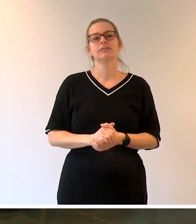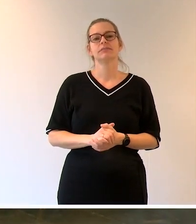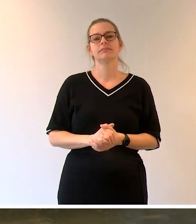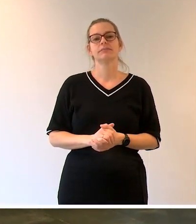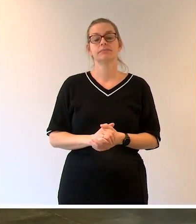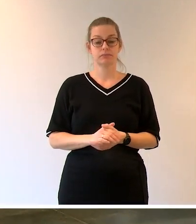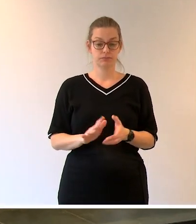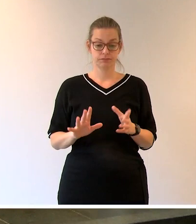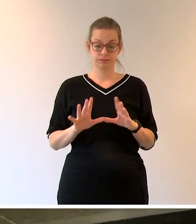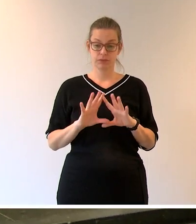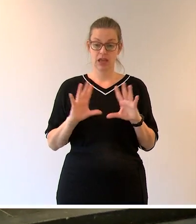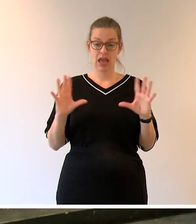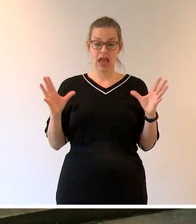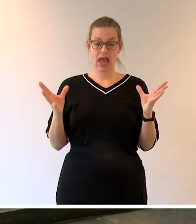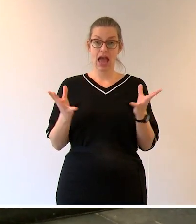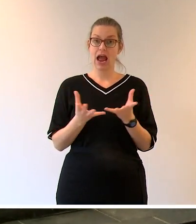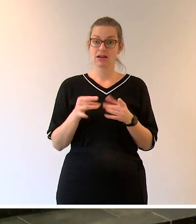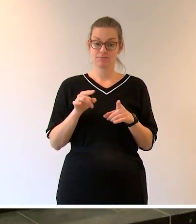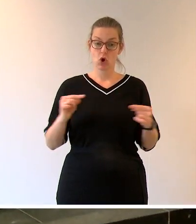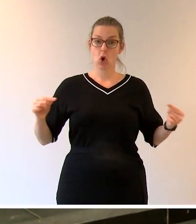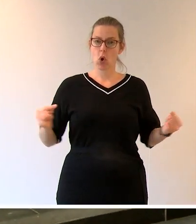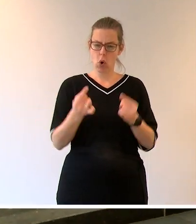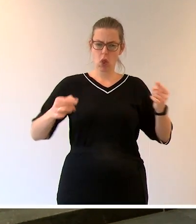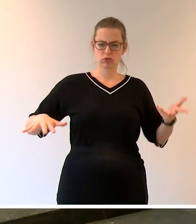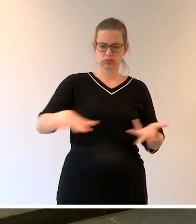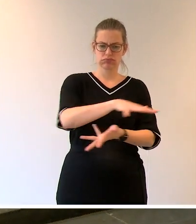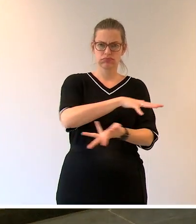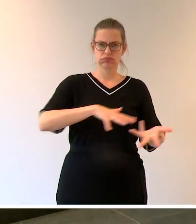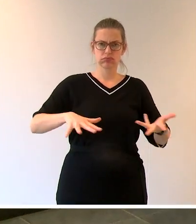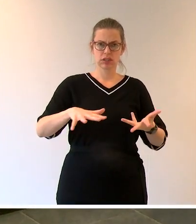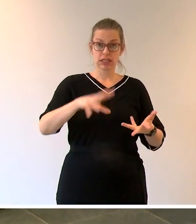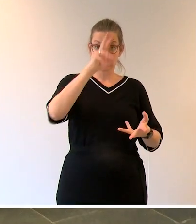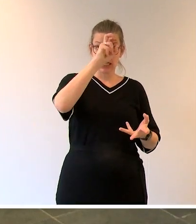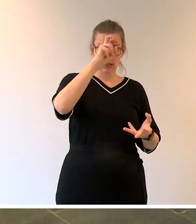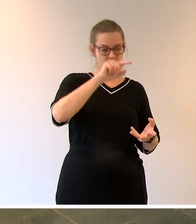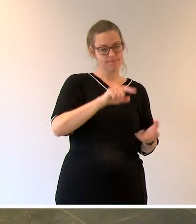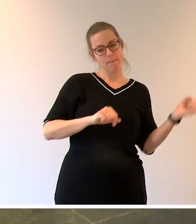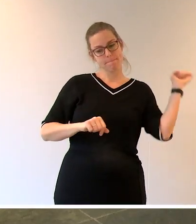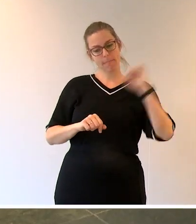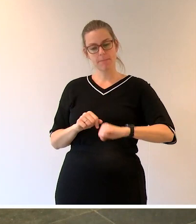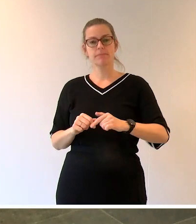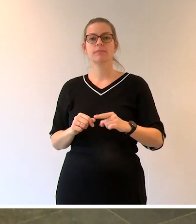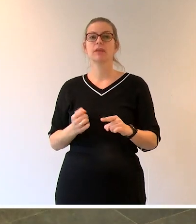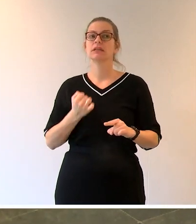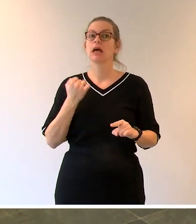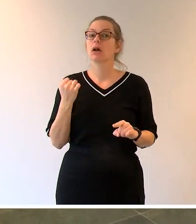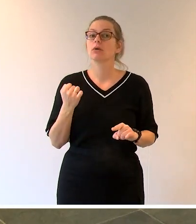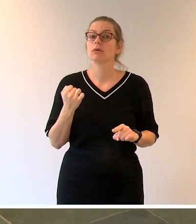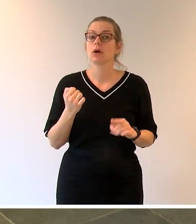De aarde is het oorlogsgebied. Satan heeft het bezet. Daarom is het nog